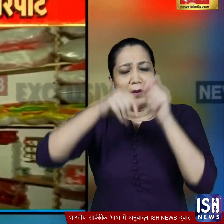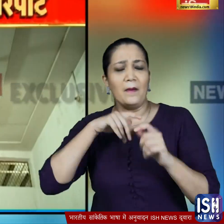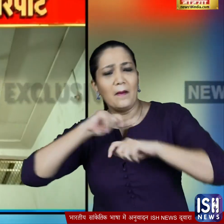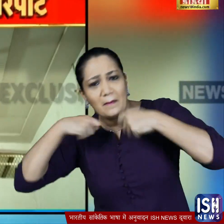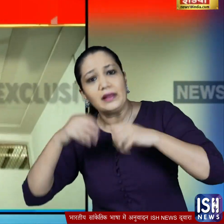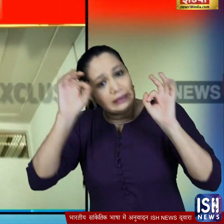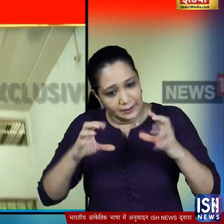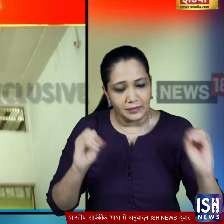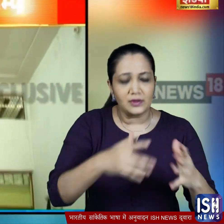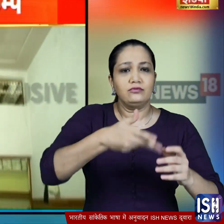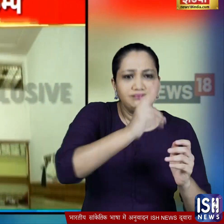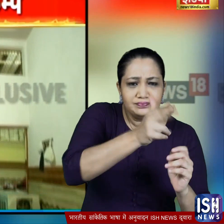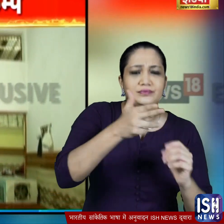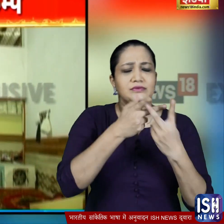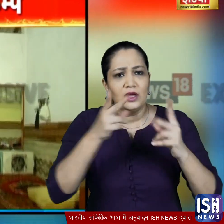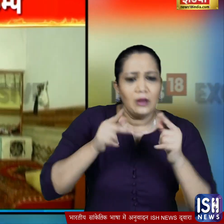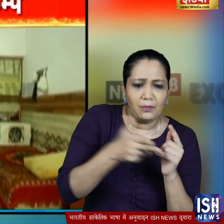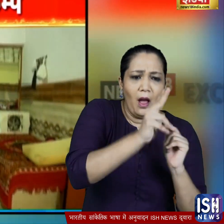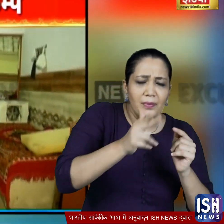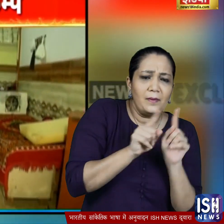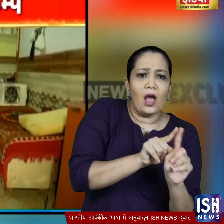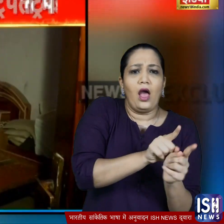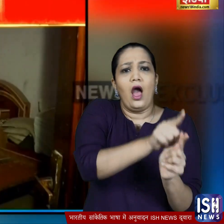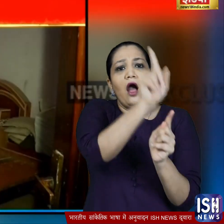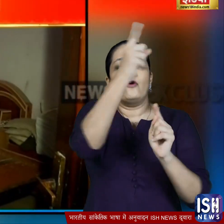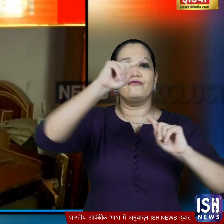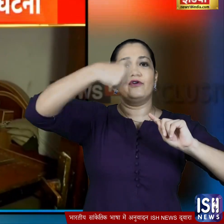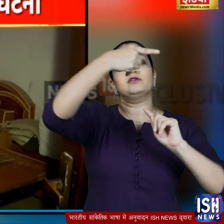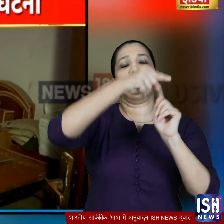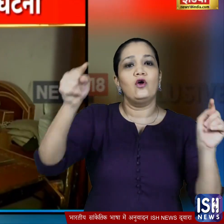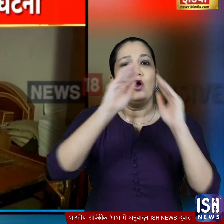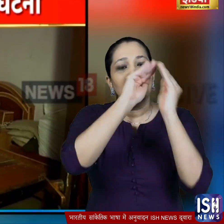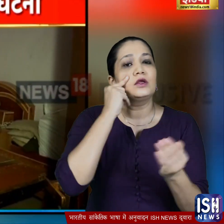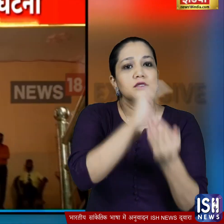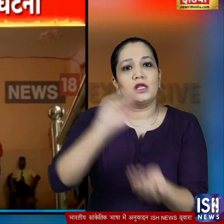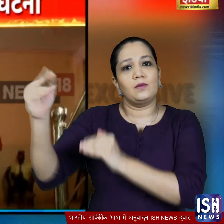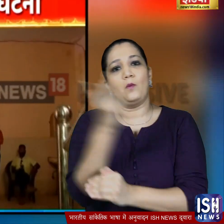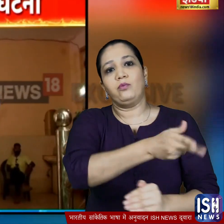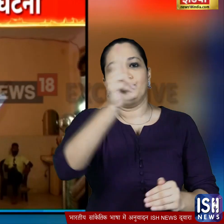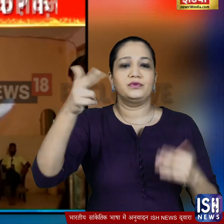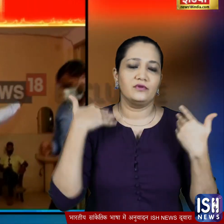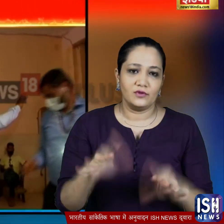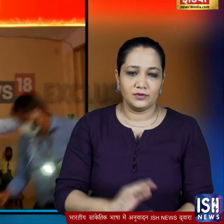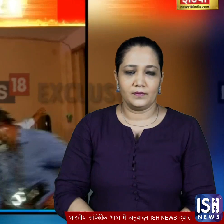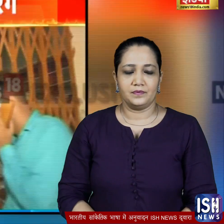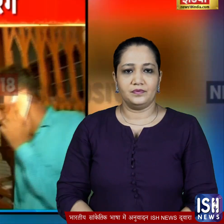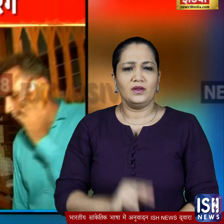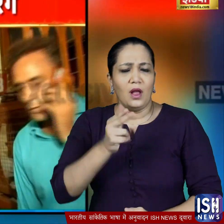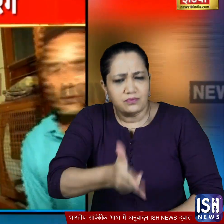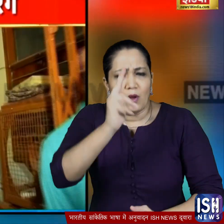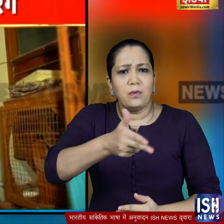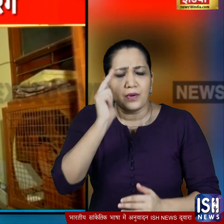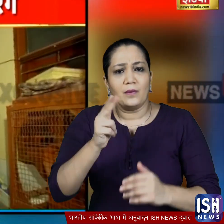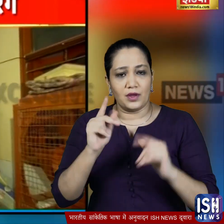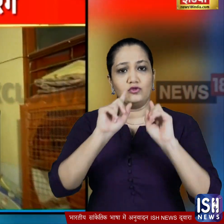वहीं से की। कपड़ा कारोबारी को मारते हुए वो बदमाश पहली मंजिल पर पहुंचे और उसके दोनों बेटों को भी मार दिया। ऊपर उन्होंने ताबड़तोड़ फायरिंग की। इस कमरे